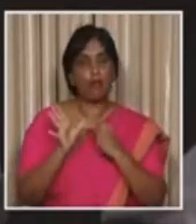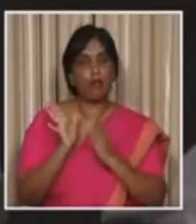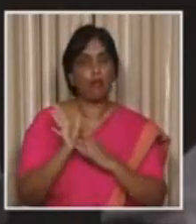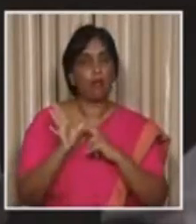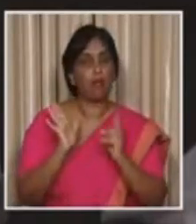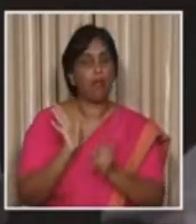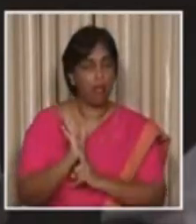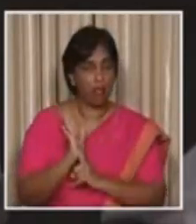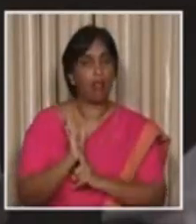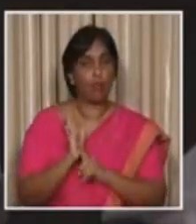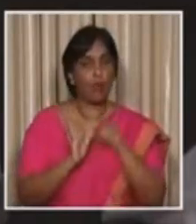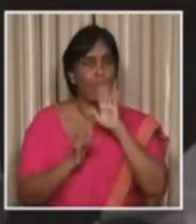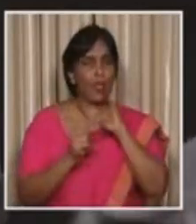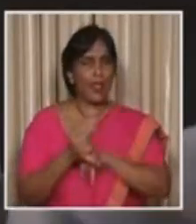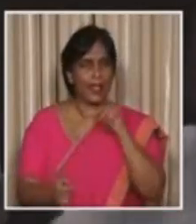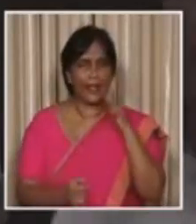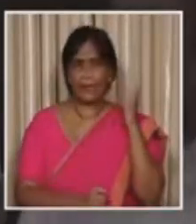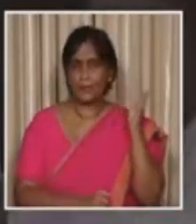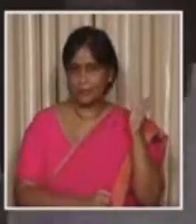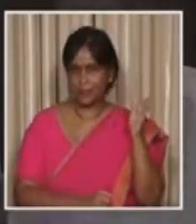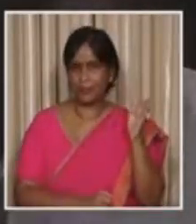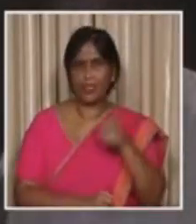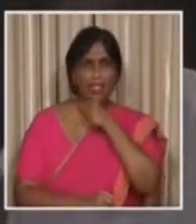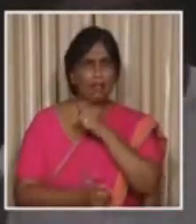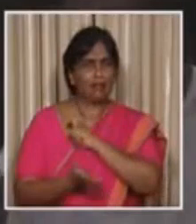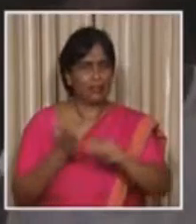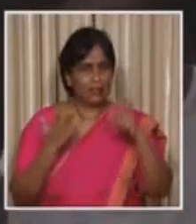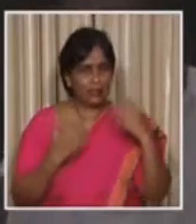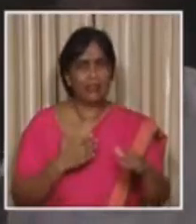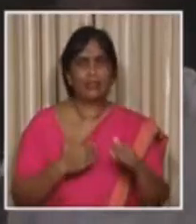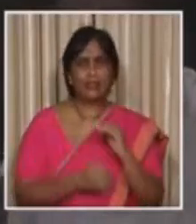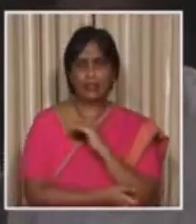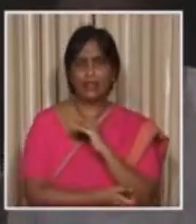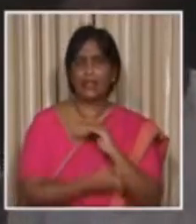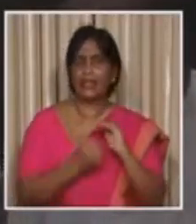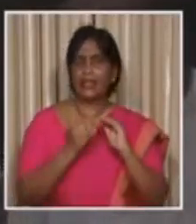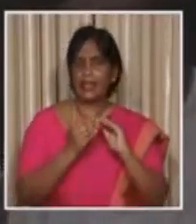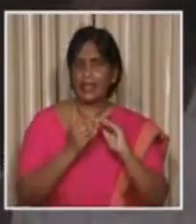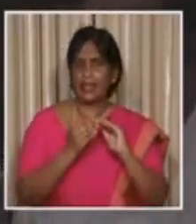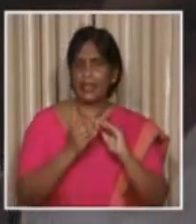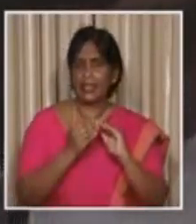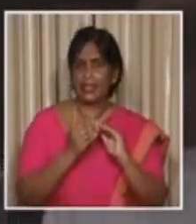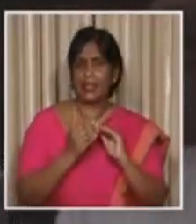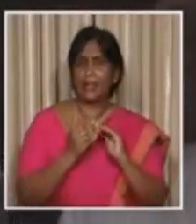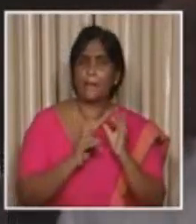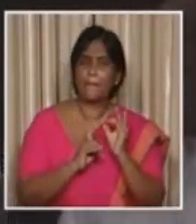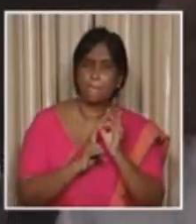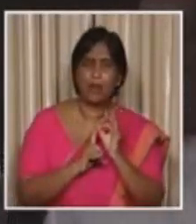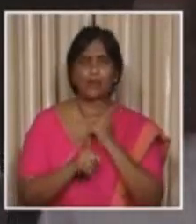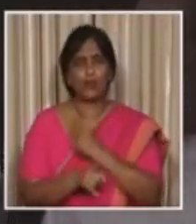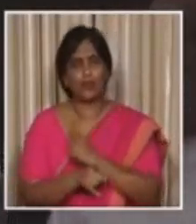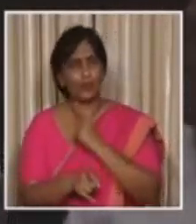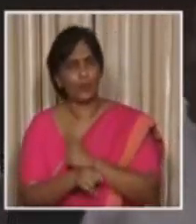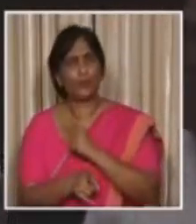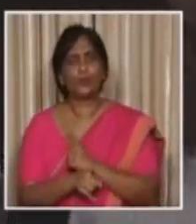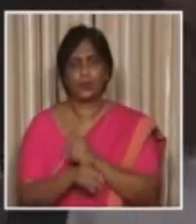කියන ලේකම්වරයාට මේ පෙන්ෂන් ගිහිල්ලා ගෙදර මේ අර පෞද්ගලික උපකාරක